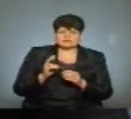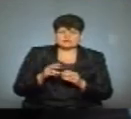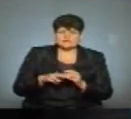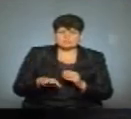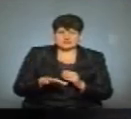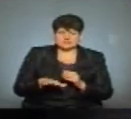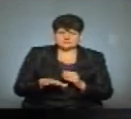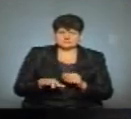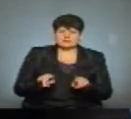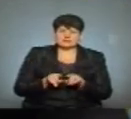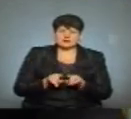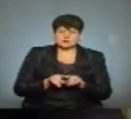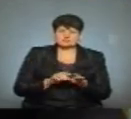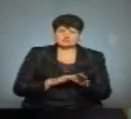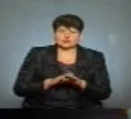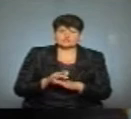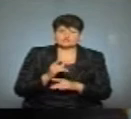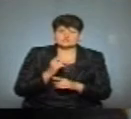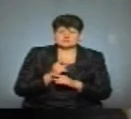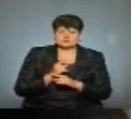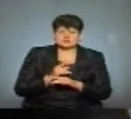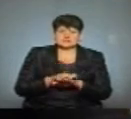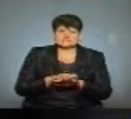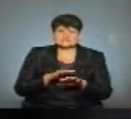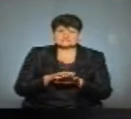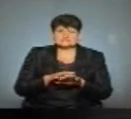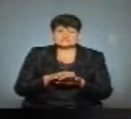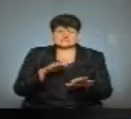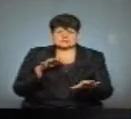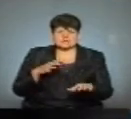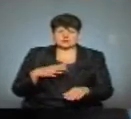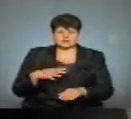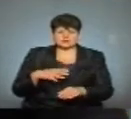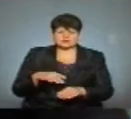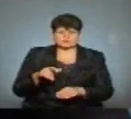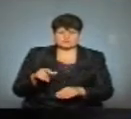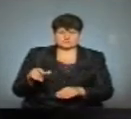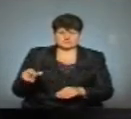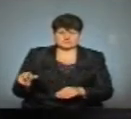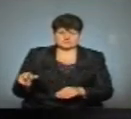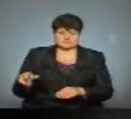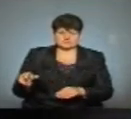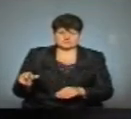метрів. Також повністю забороняється зал очікування пасажирів.